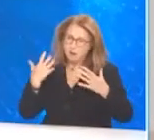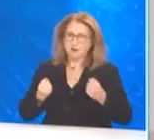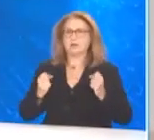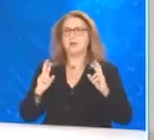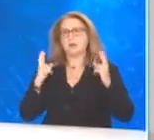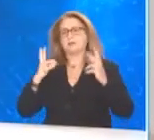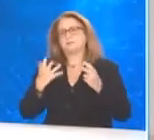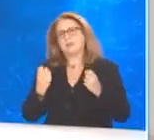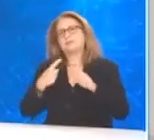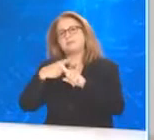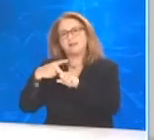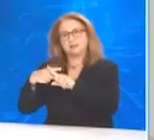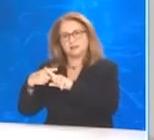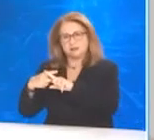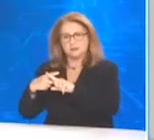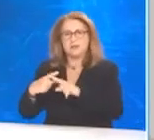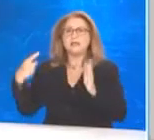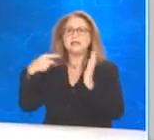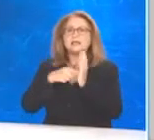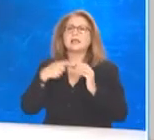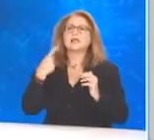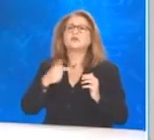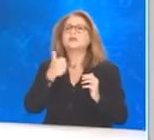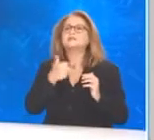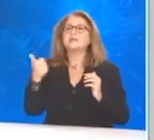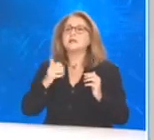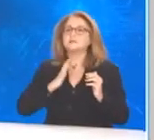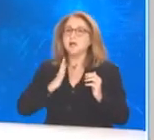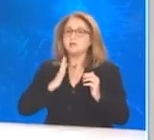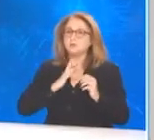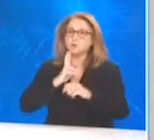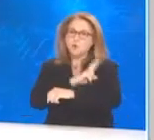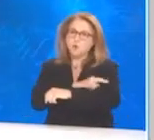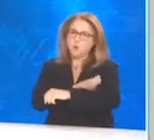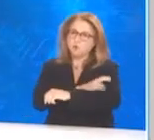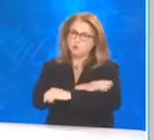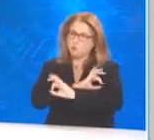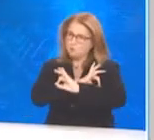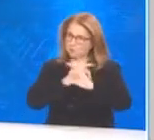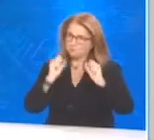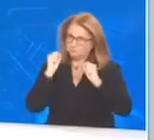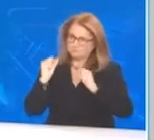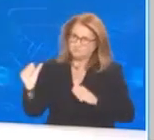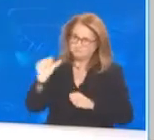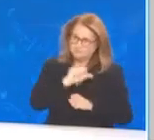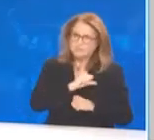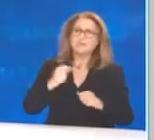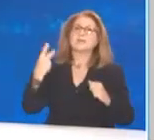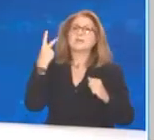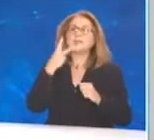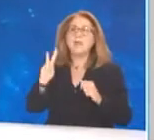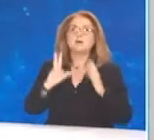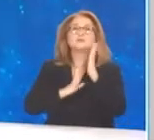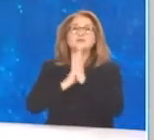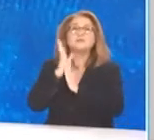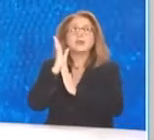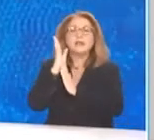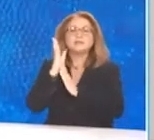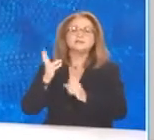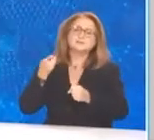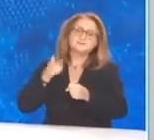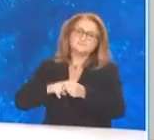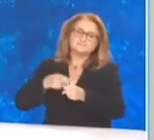1.146 άνθρωποι μας πήραν εξιτήριο από νοσοκομεία και 2.839 ανάρρωσαν κατοίκων, ενώ 214 δυστυχώς